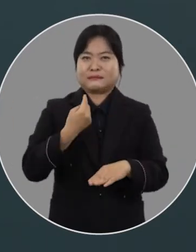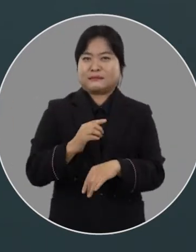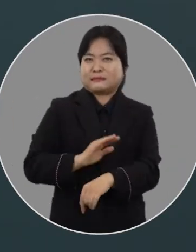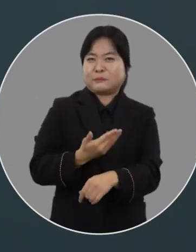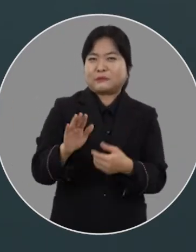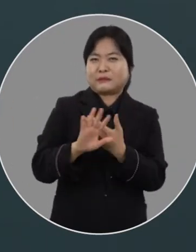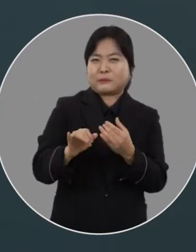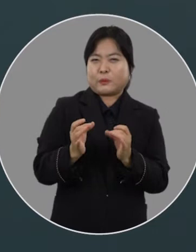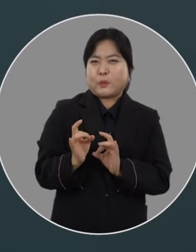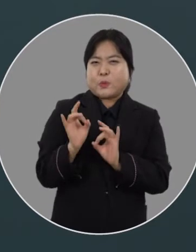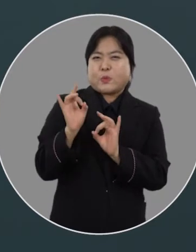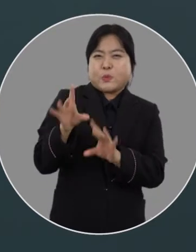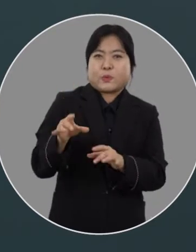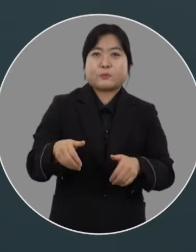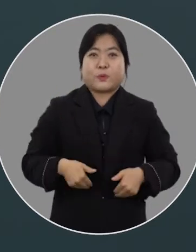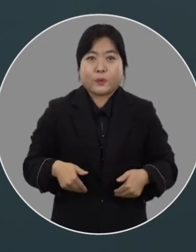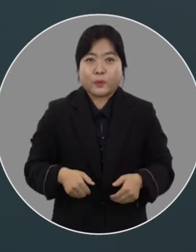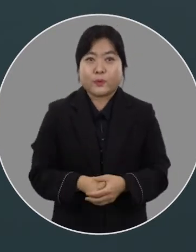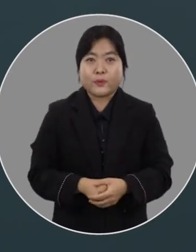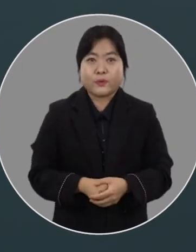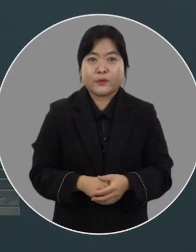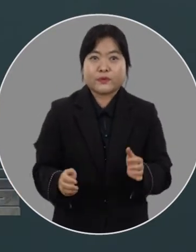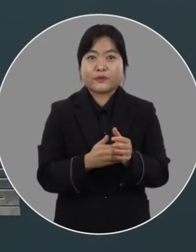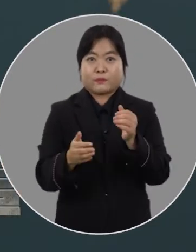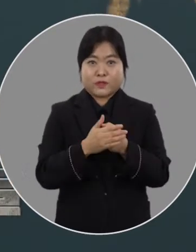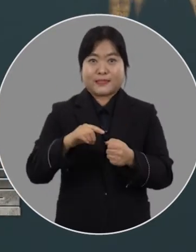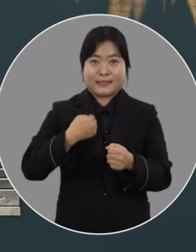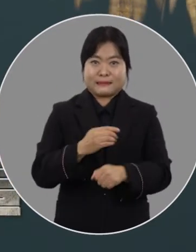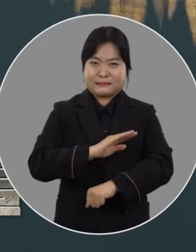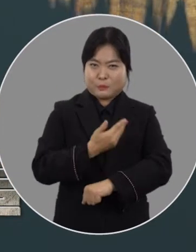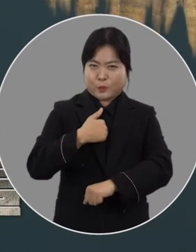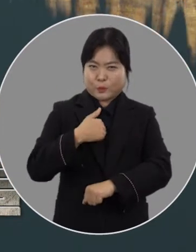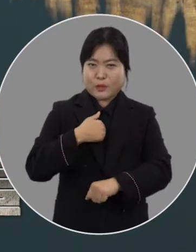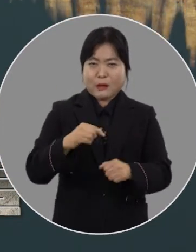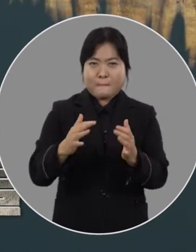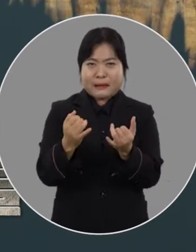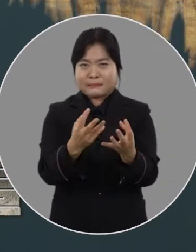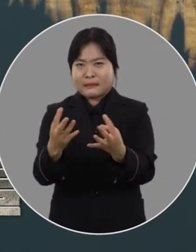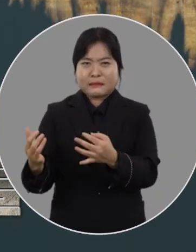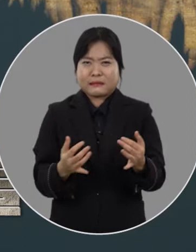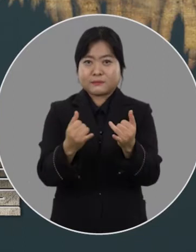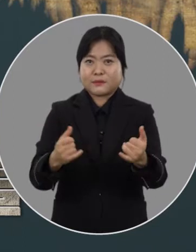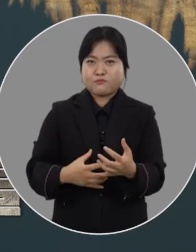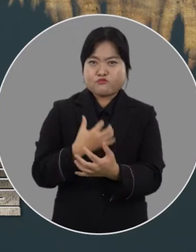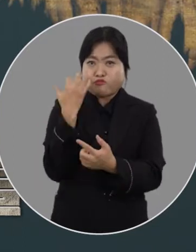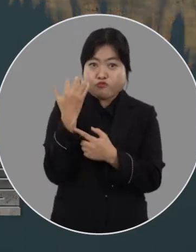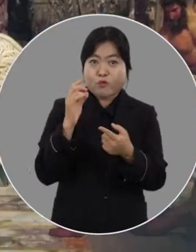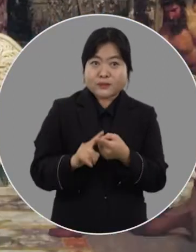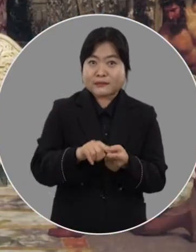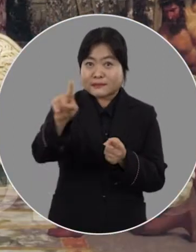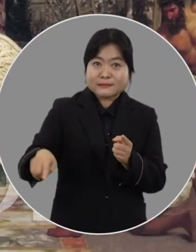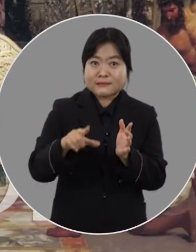남에게 전가해야 될 필요를 찾게 됩니다. 그래서 자신의 잘못과 민중들의 분노를